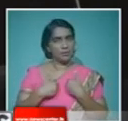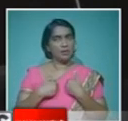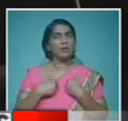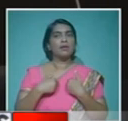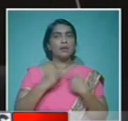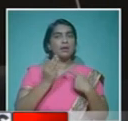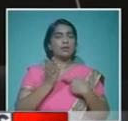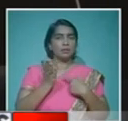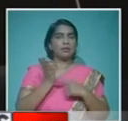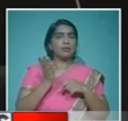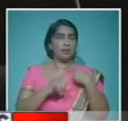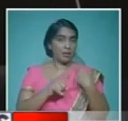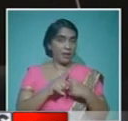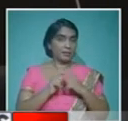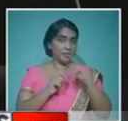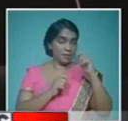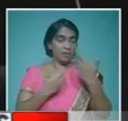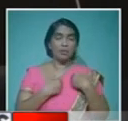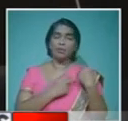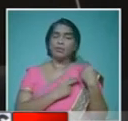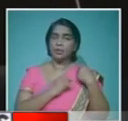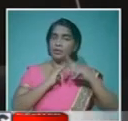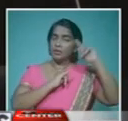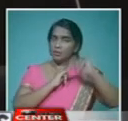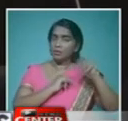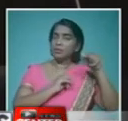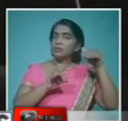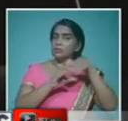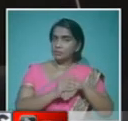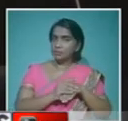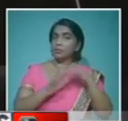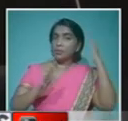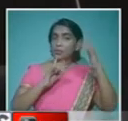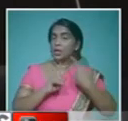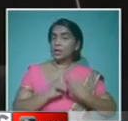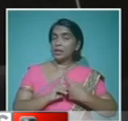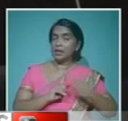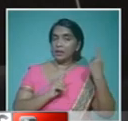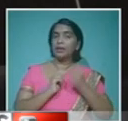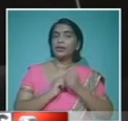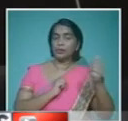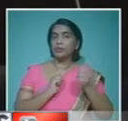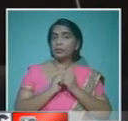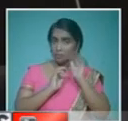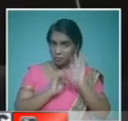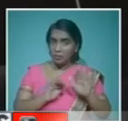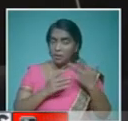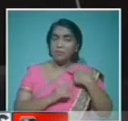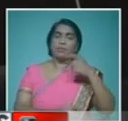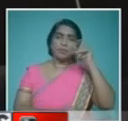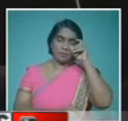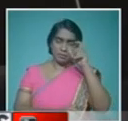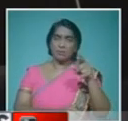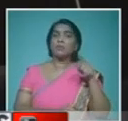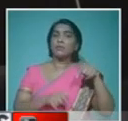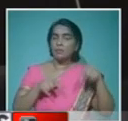ගෙවන හැටියට අපිට වගකීමක් තියෙනවා. මේ විශ්වවිද්‍යාල පද්ධතිය ලෝකේ තියෙන දියුණු පද්ධතියක් බවට පත් වෙනවද නැද්ද කියලා බලන්න.